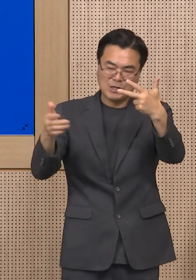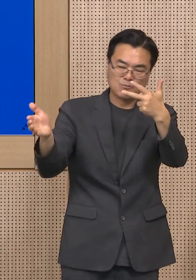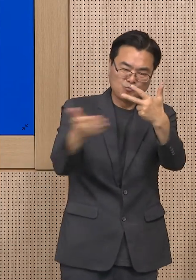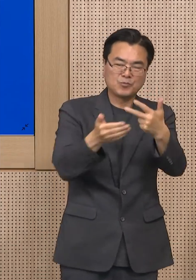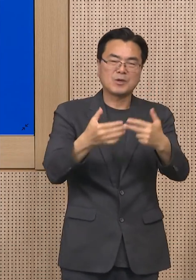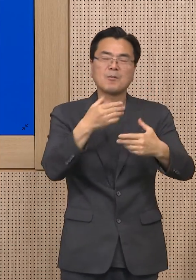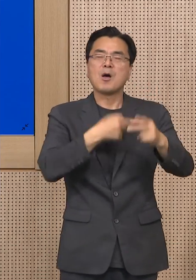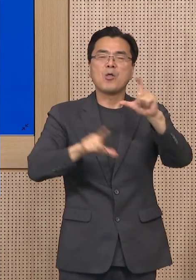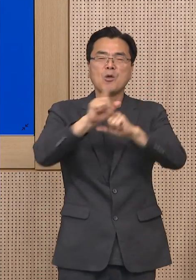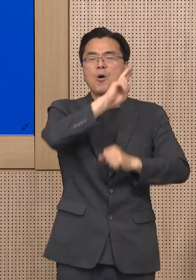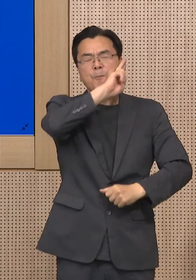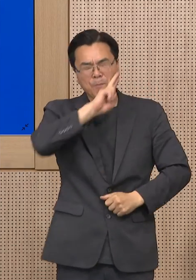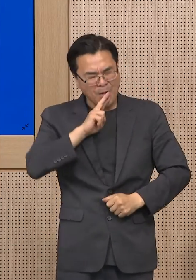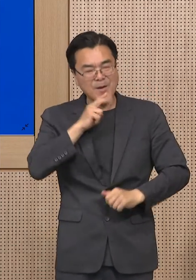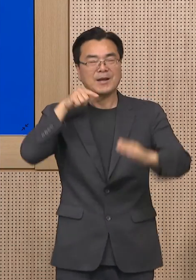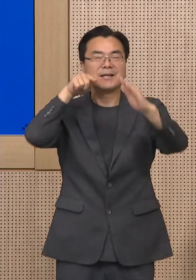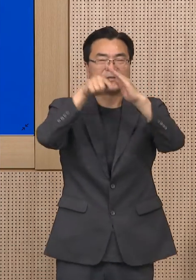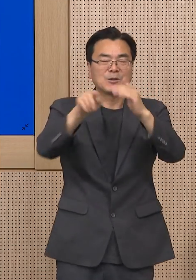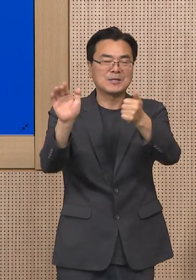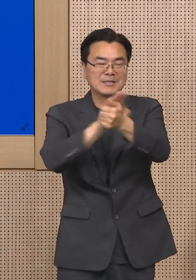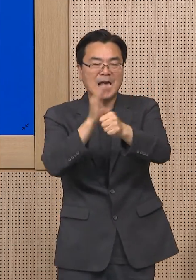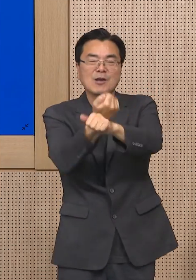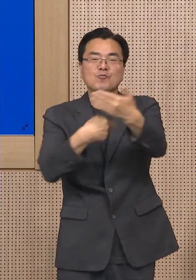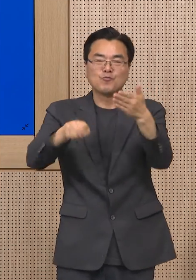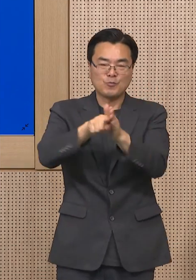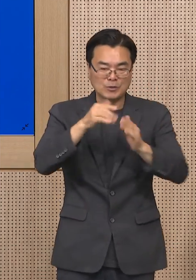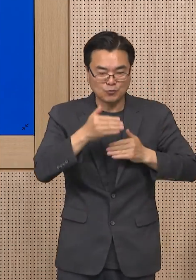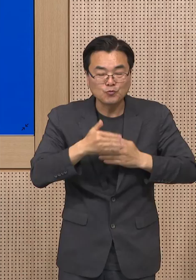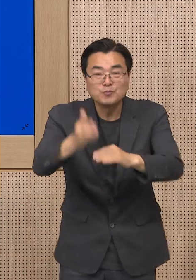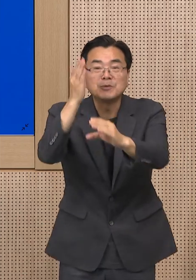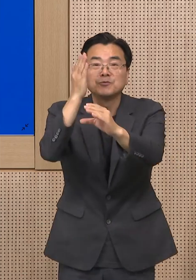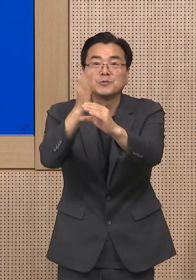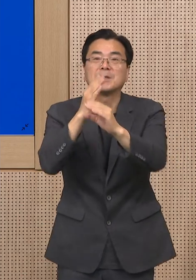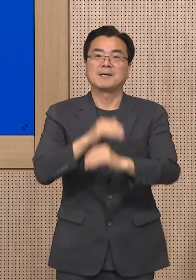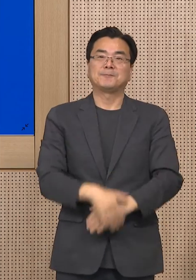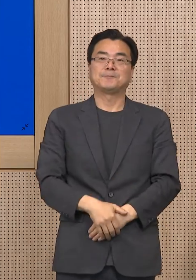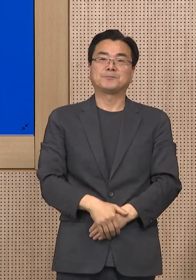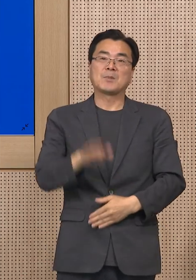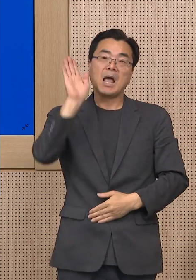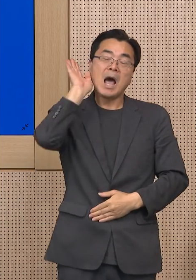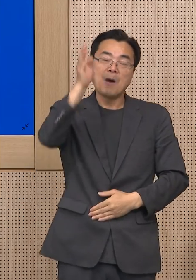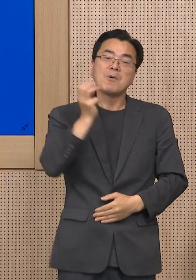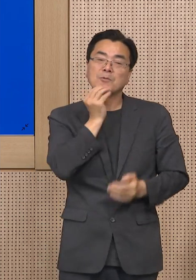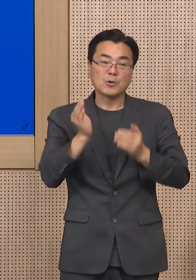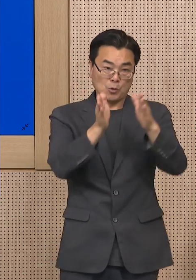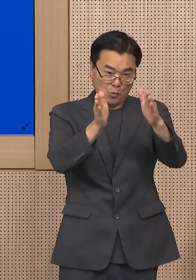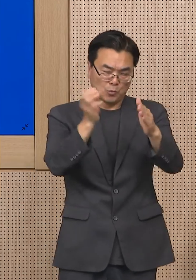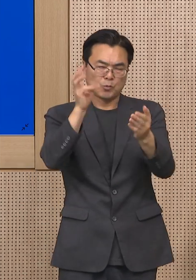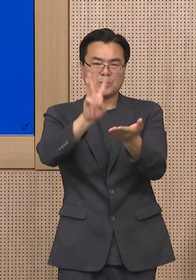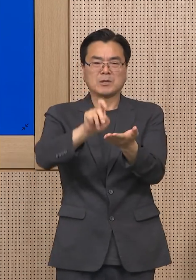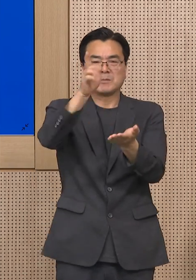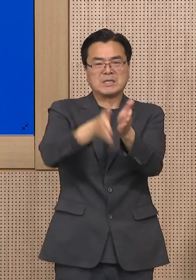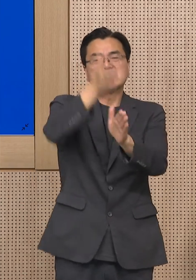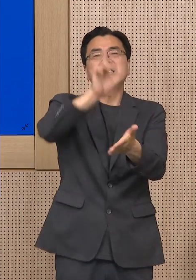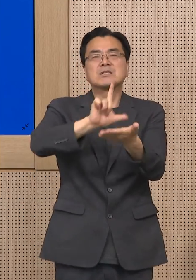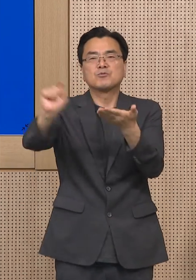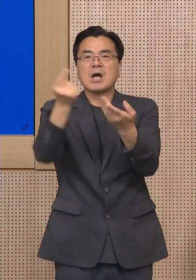일반 진료체계를 이용할 수 있도록 차질 없이 준비해 나가도록 하겠습니다. 앞으로도 경기도는 31개